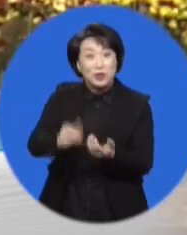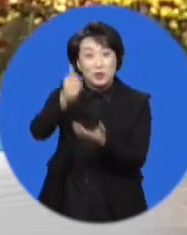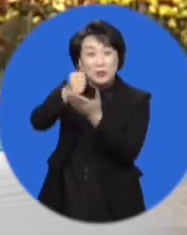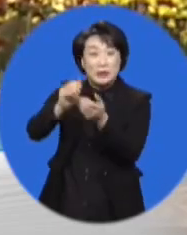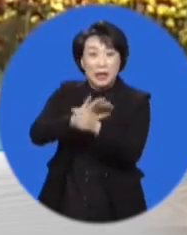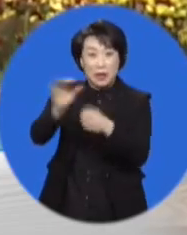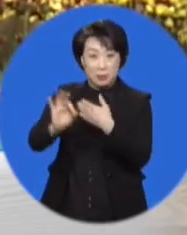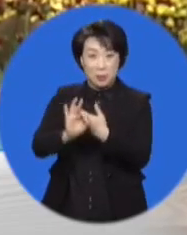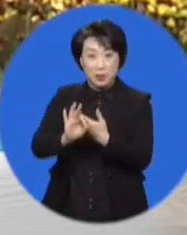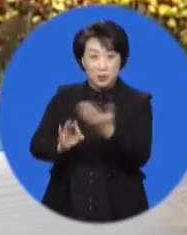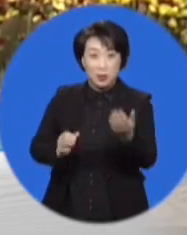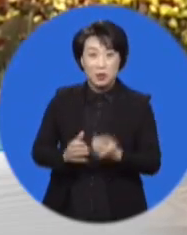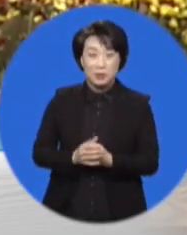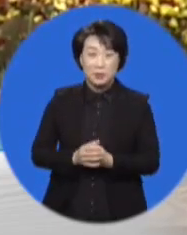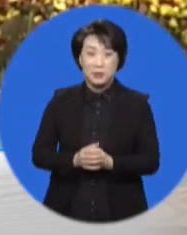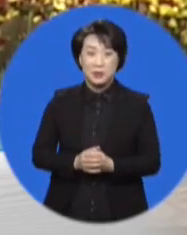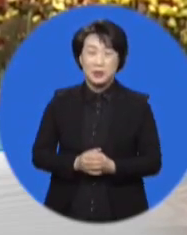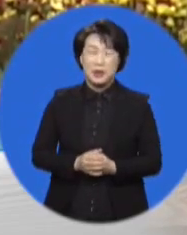주님을 사랑하면